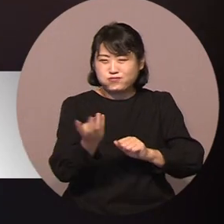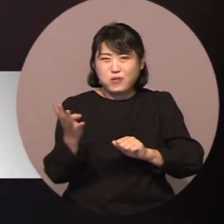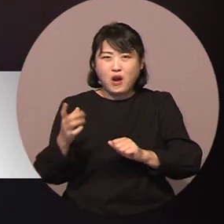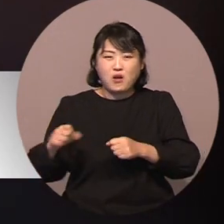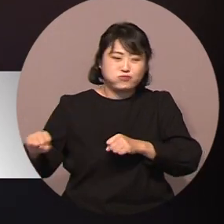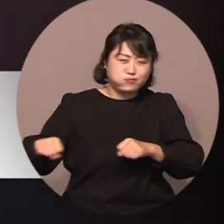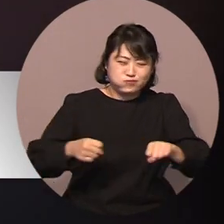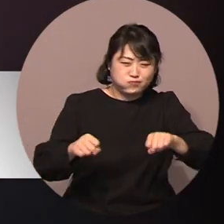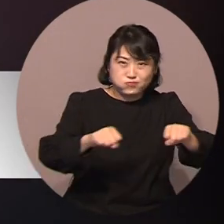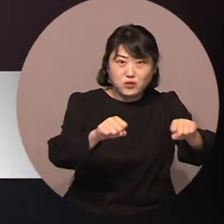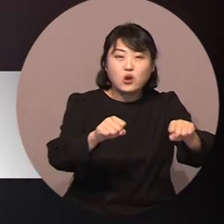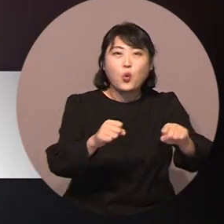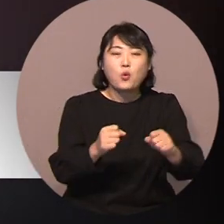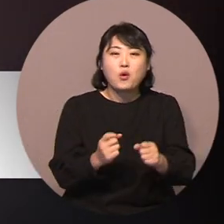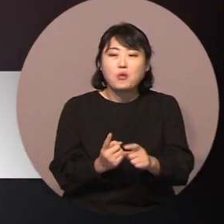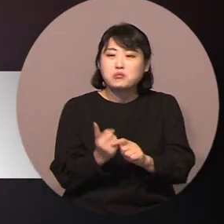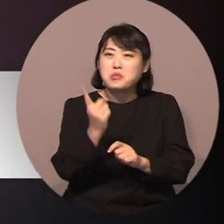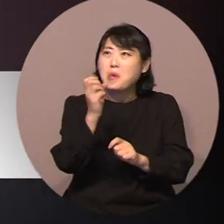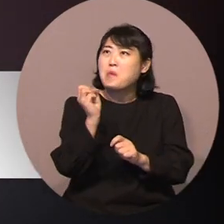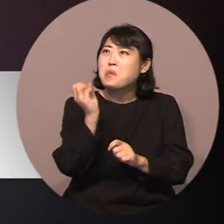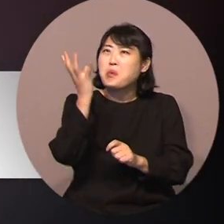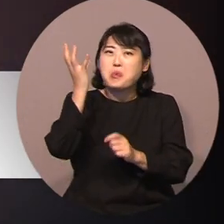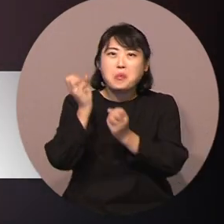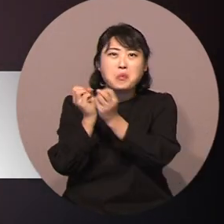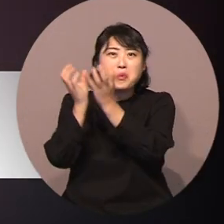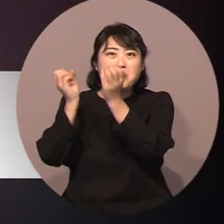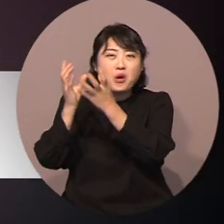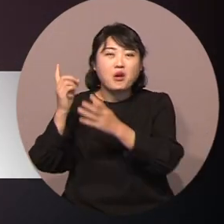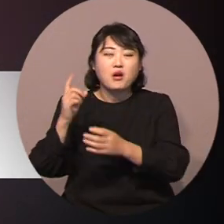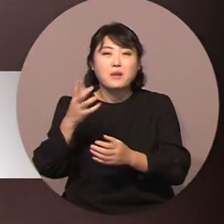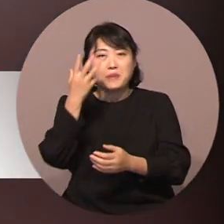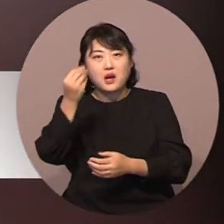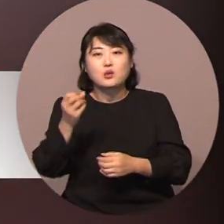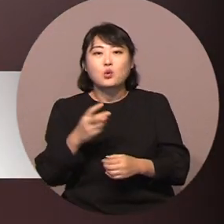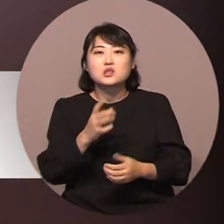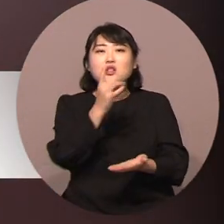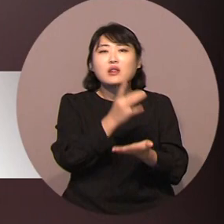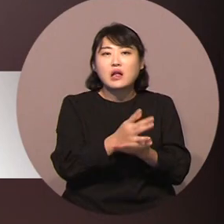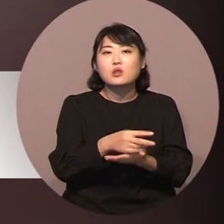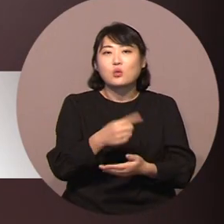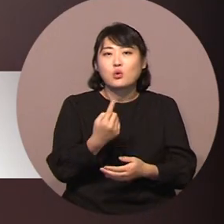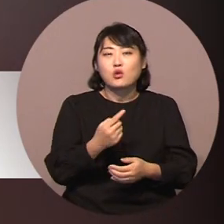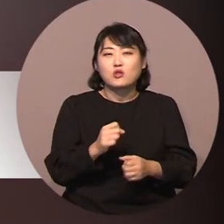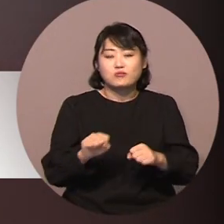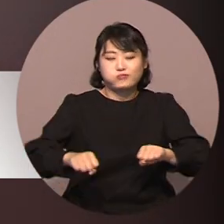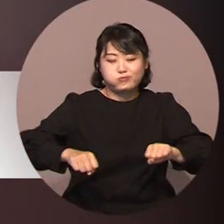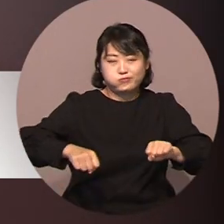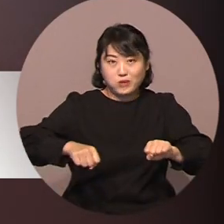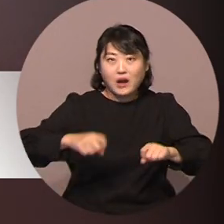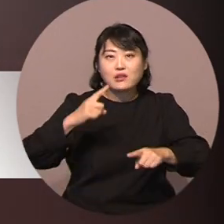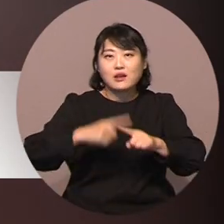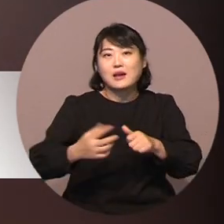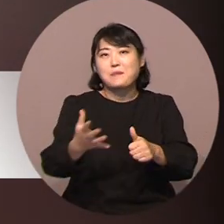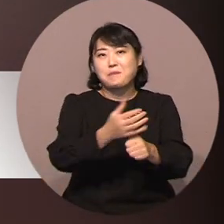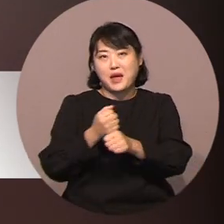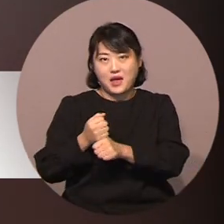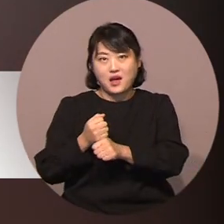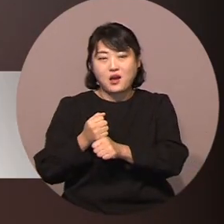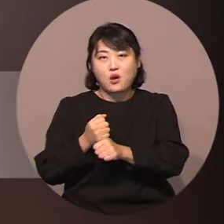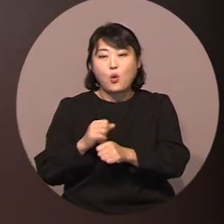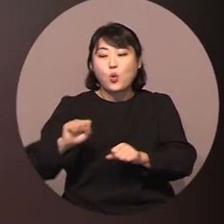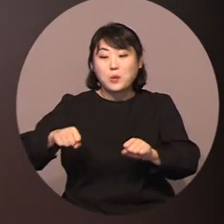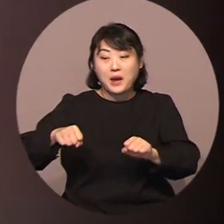질주하고 폭죽을 떠뜨리는 장면이 포착됐으며 천안에서도 난폭 운전을 하던 운전자가 현행범으로 체포되고